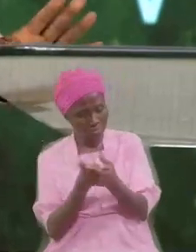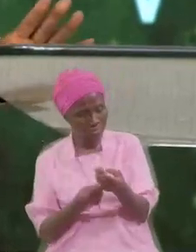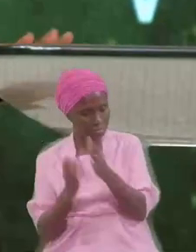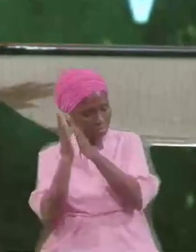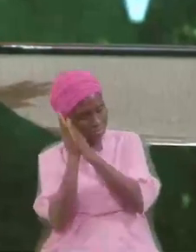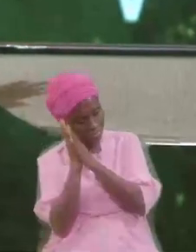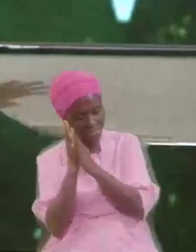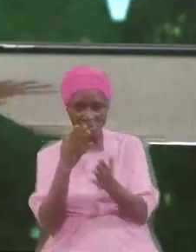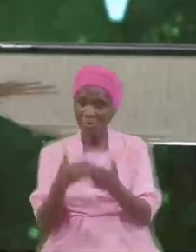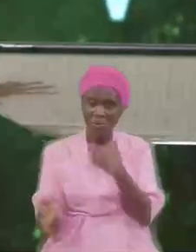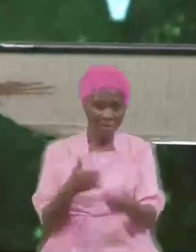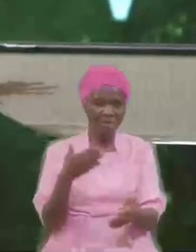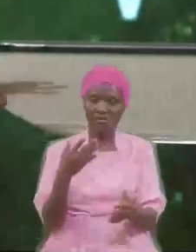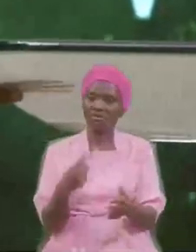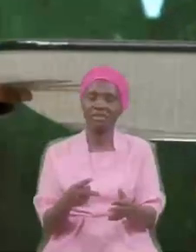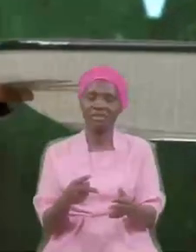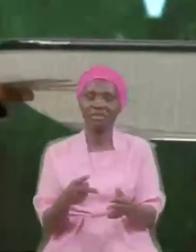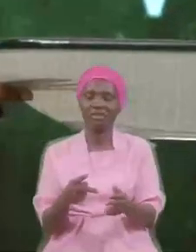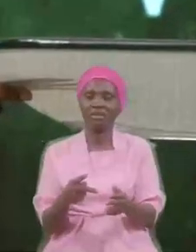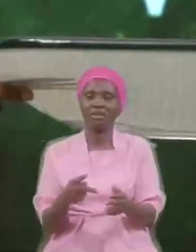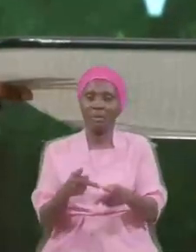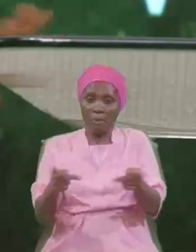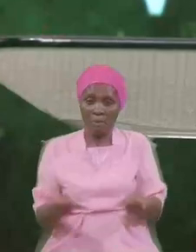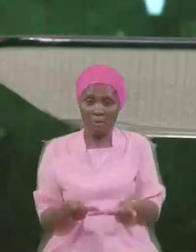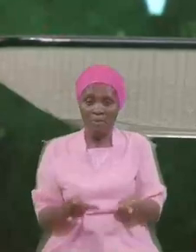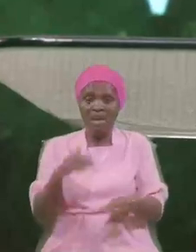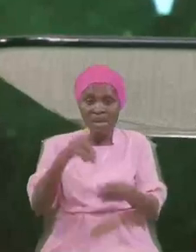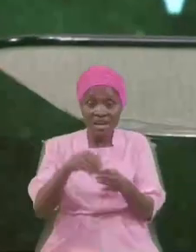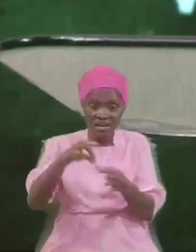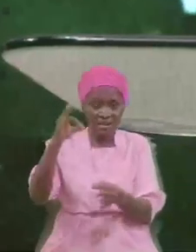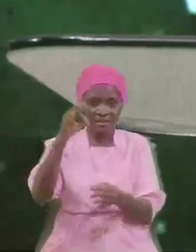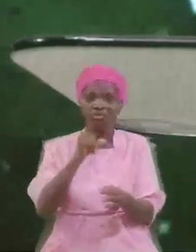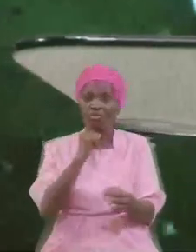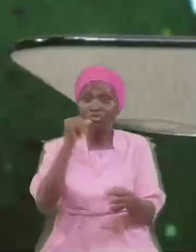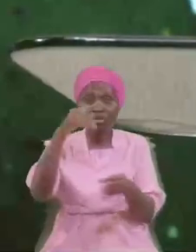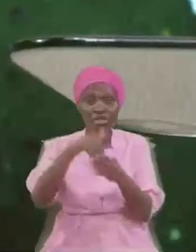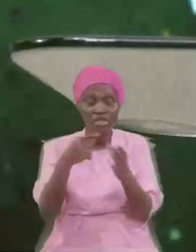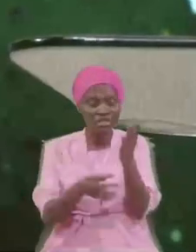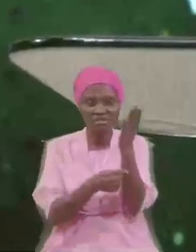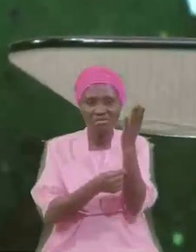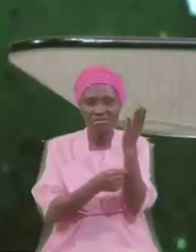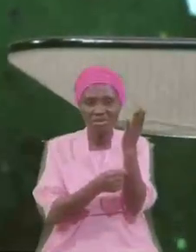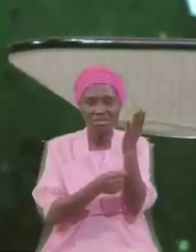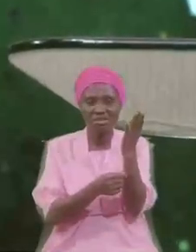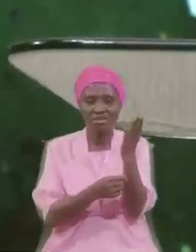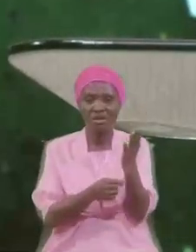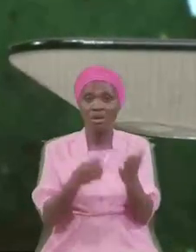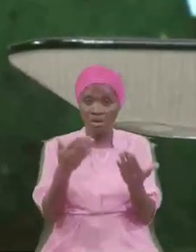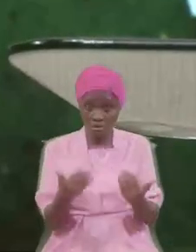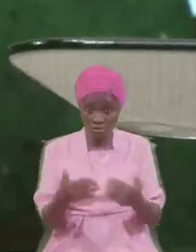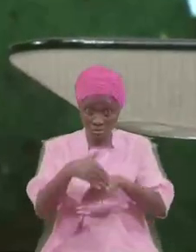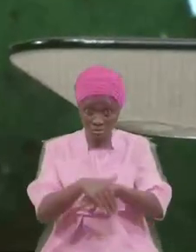étendu ou quelle que soit la position prise, mais dans l'esprit et non dans la chair, ce soir, toute prière que